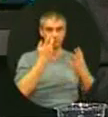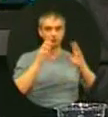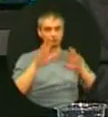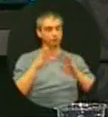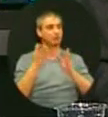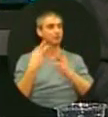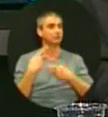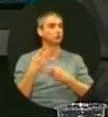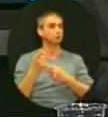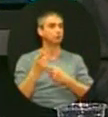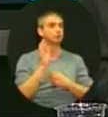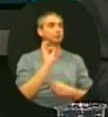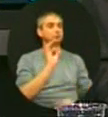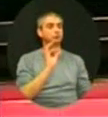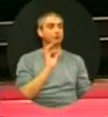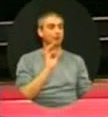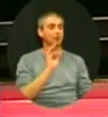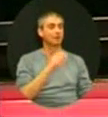מיטות אשפוז,